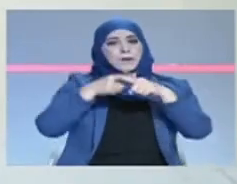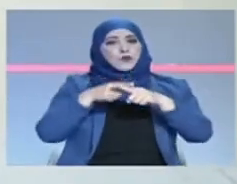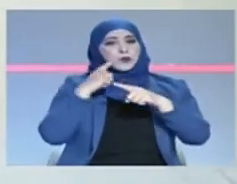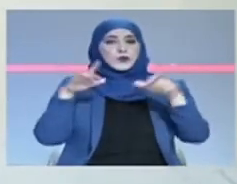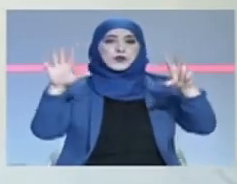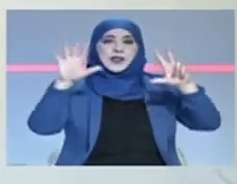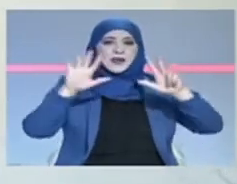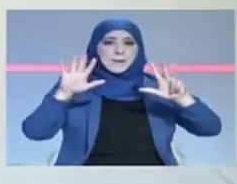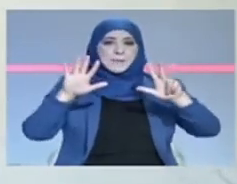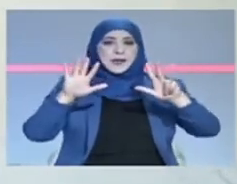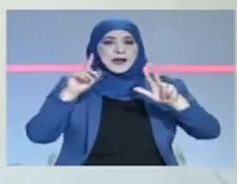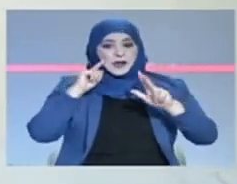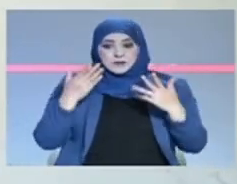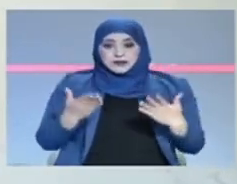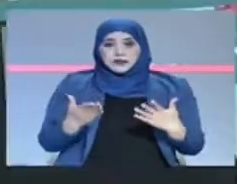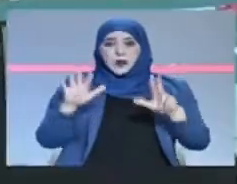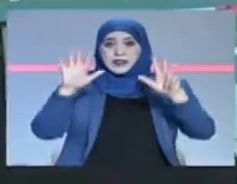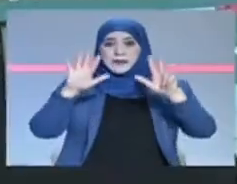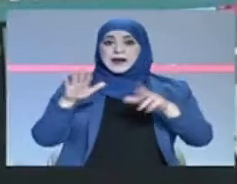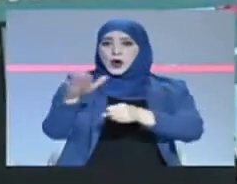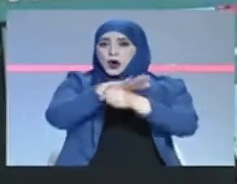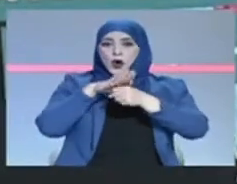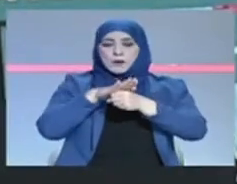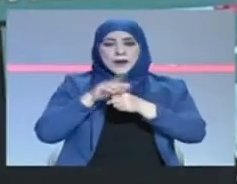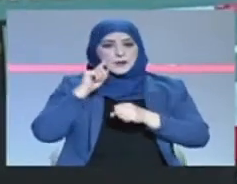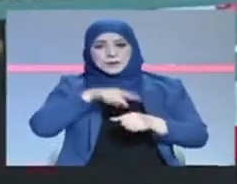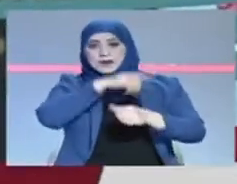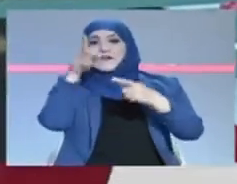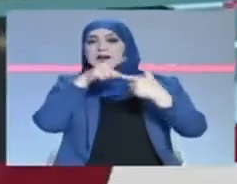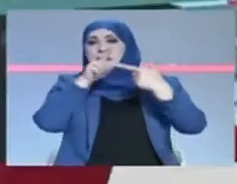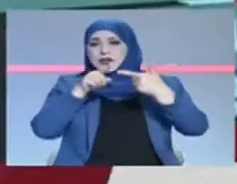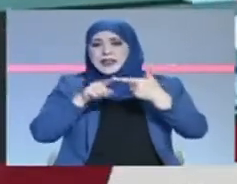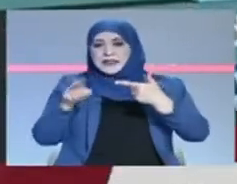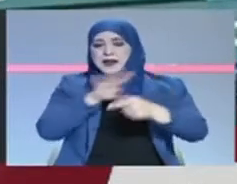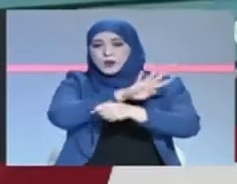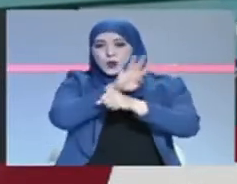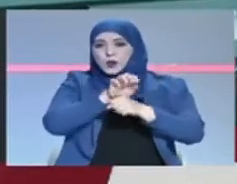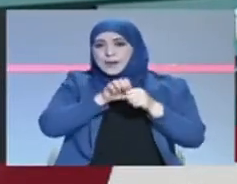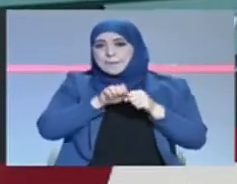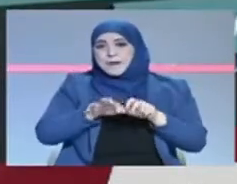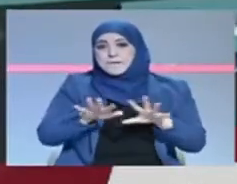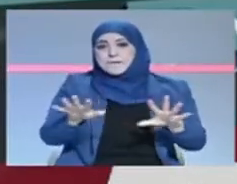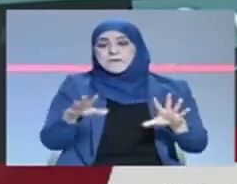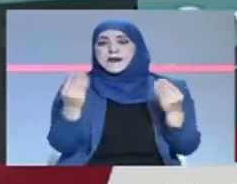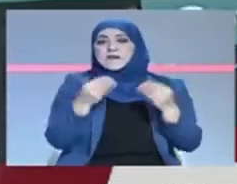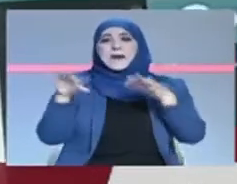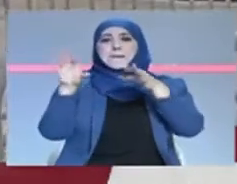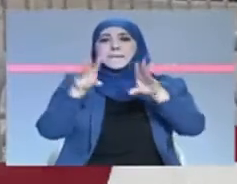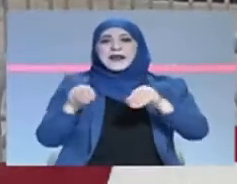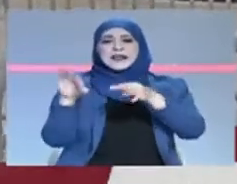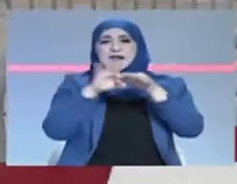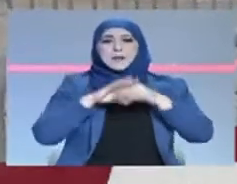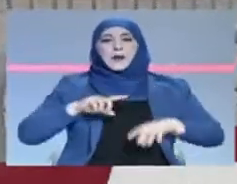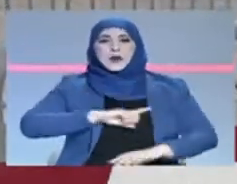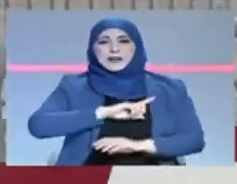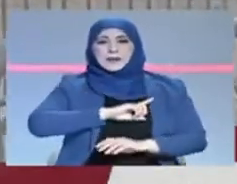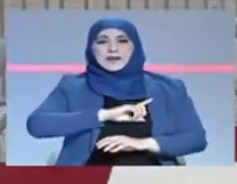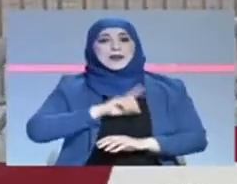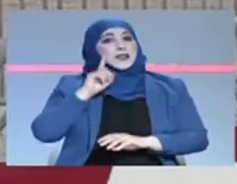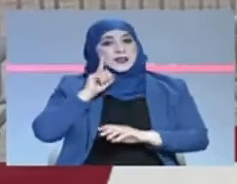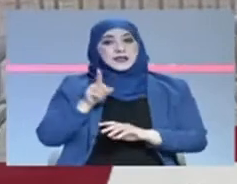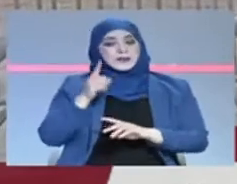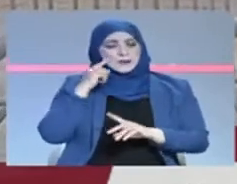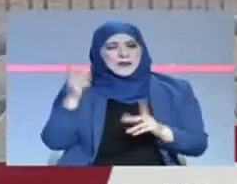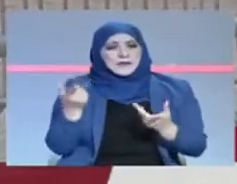الثمانية هذوما برسك ولو توحلين معبين ديما. في الموجة الثانية من تفشي فيروس كورونا بمعتمدية بن قردان